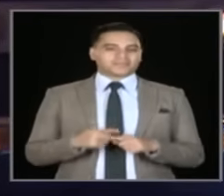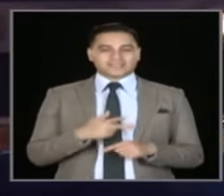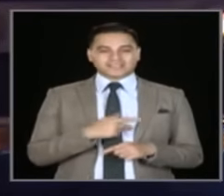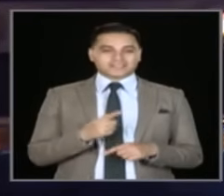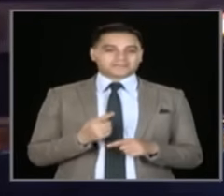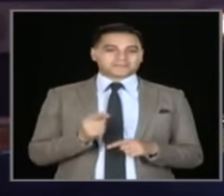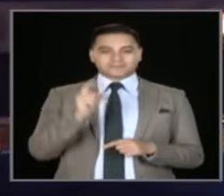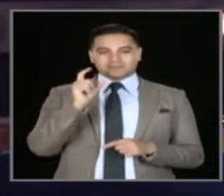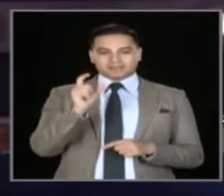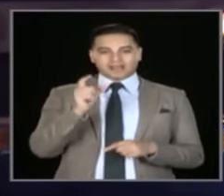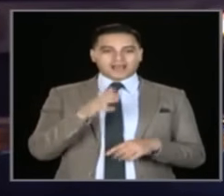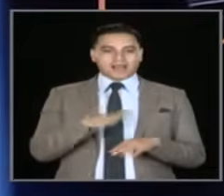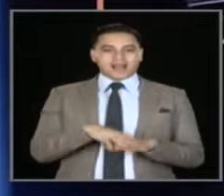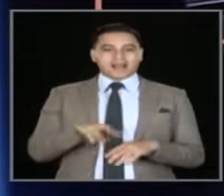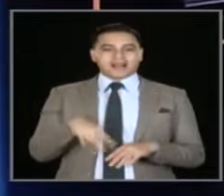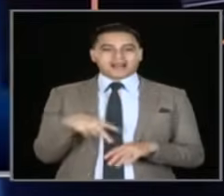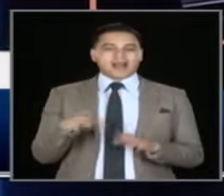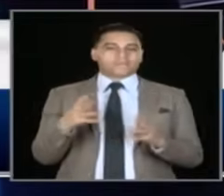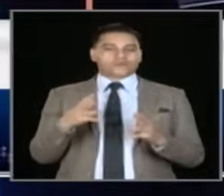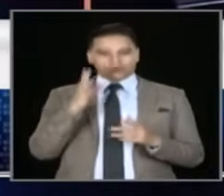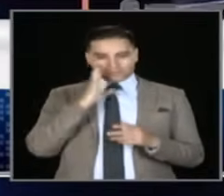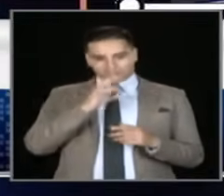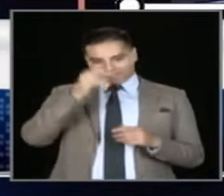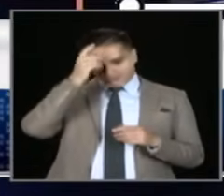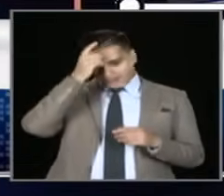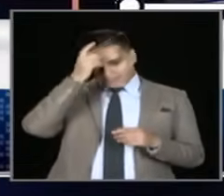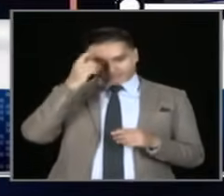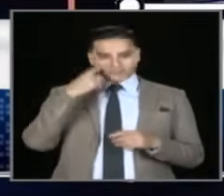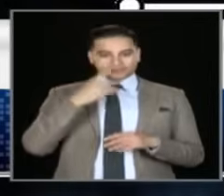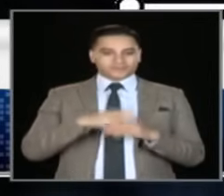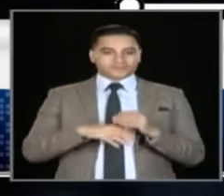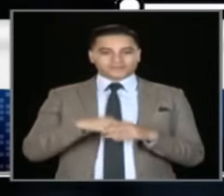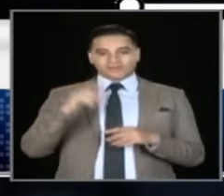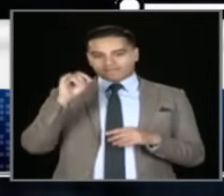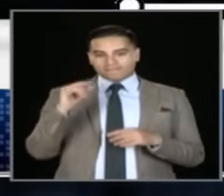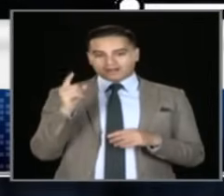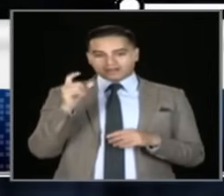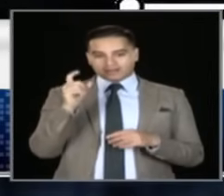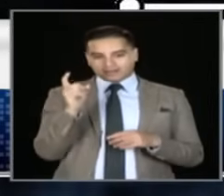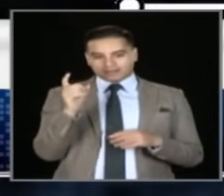اسمه الأول على اسم لاعب كرة قدم ألماني بيلعب حاليا،